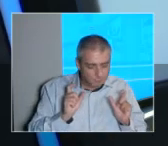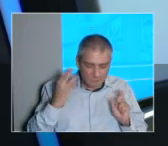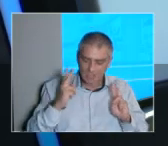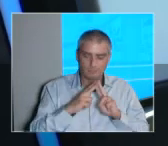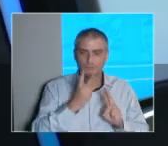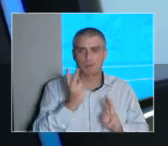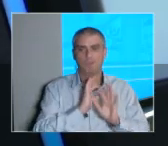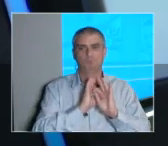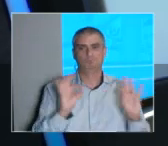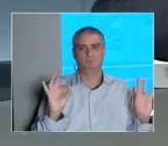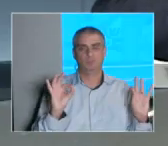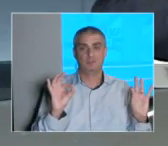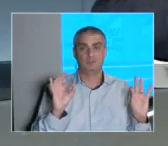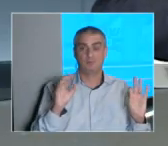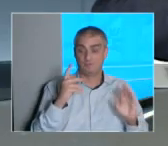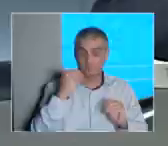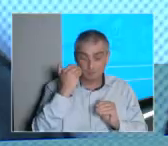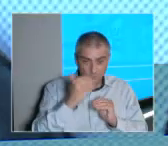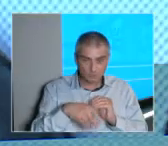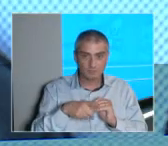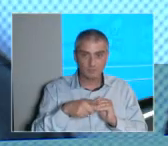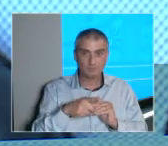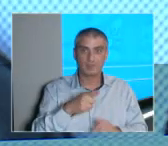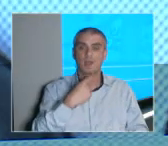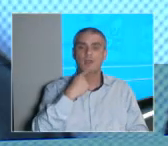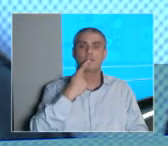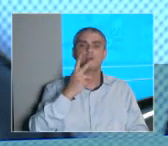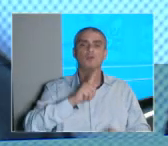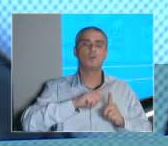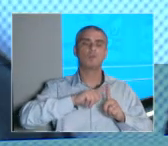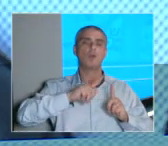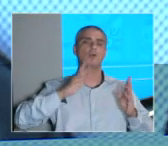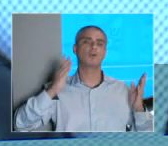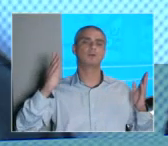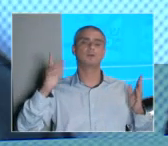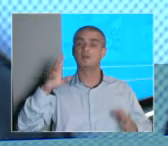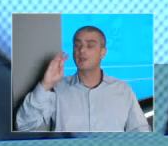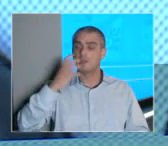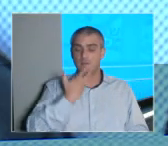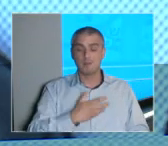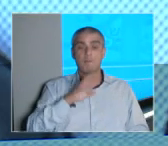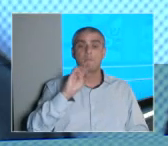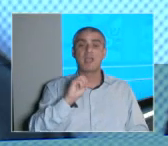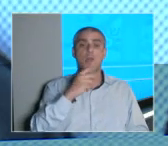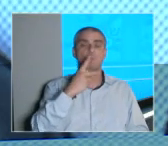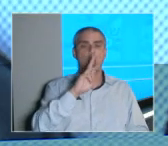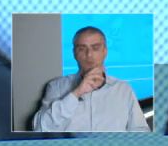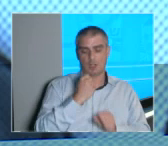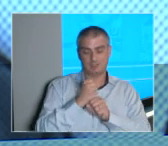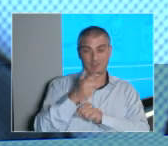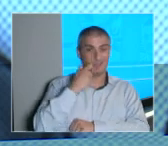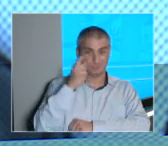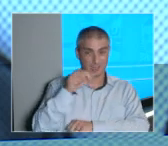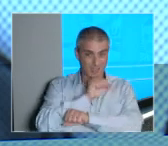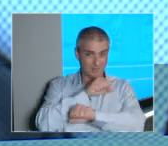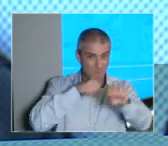פגישה מצוינת, ובתורף הפגישה הזאת, זה מה שאמרת, זה האשמה הוותיקה, שמאיר פרוש לכאורה גרם לכך שאריה